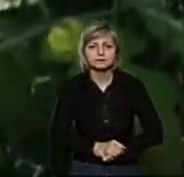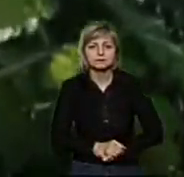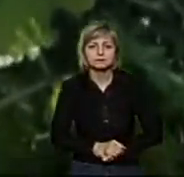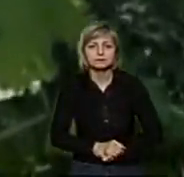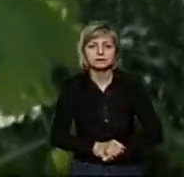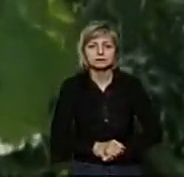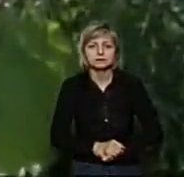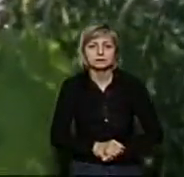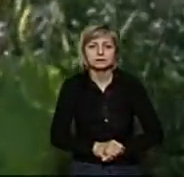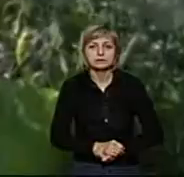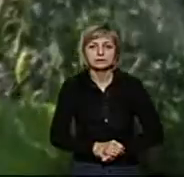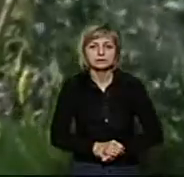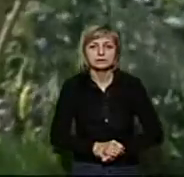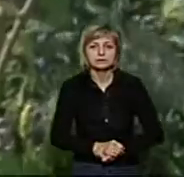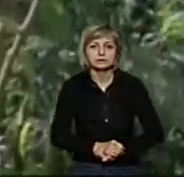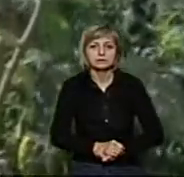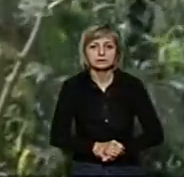Новини на Суспільному. Волинь.